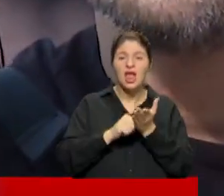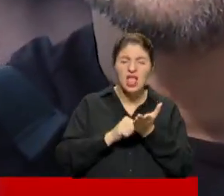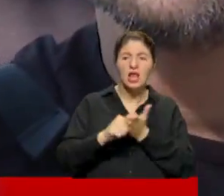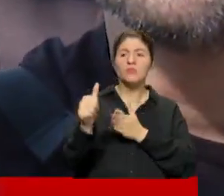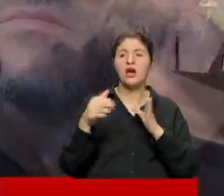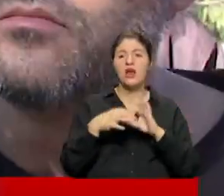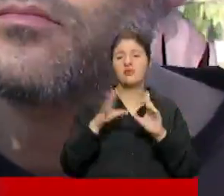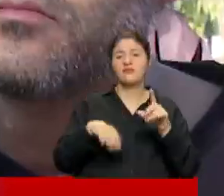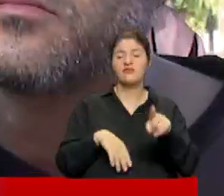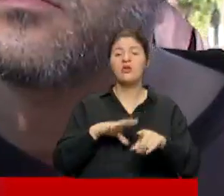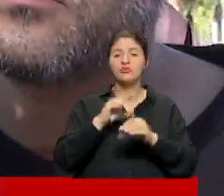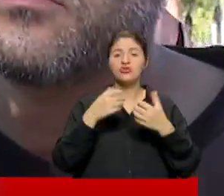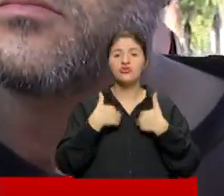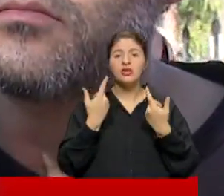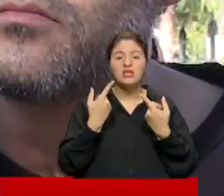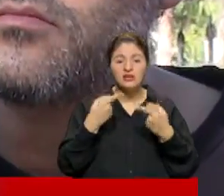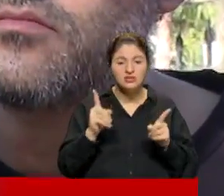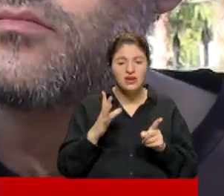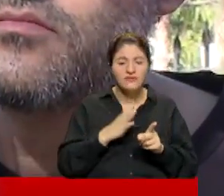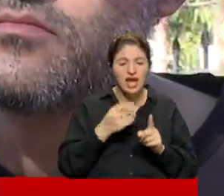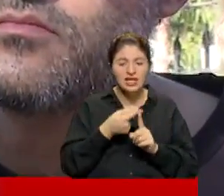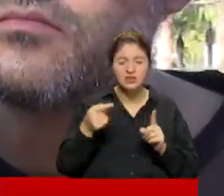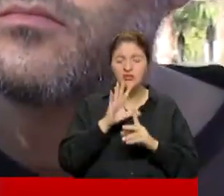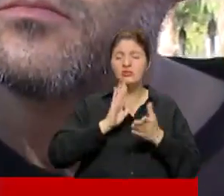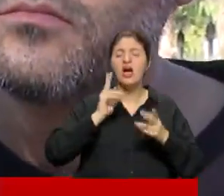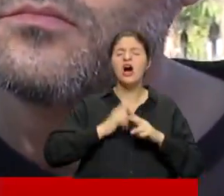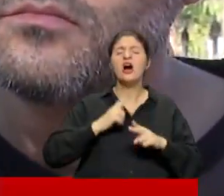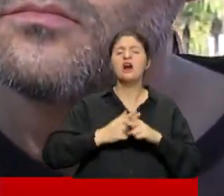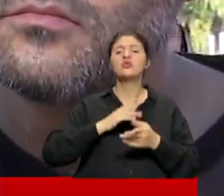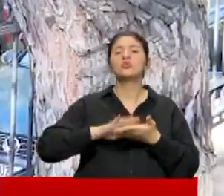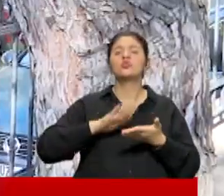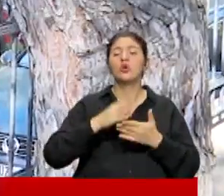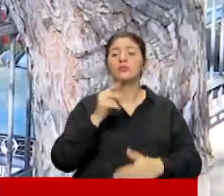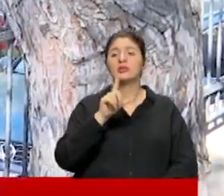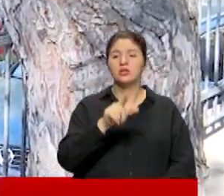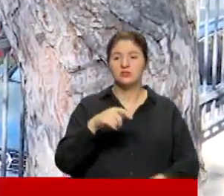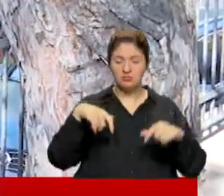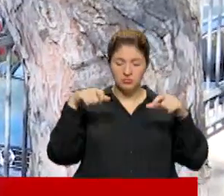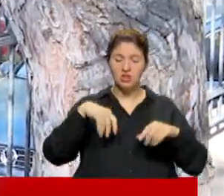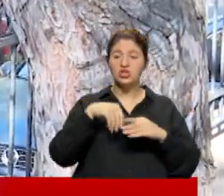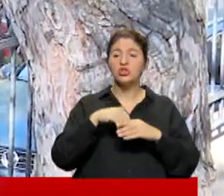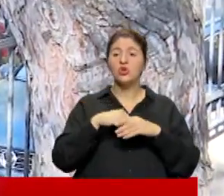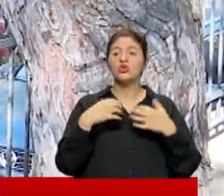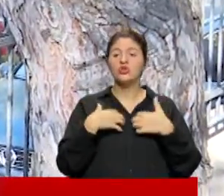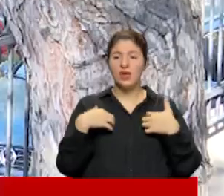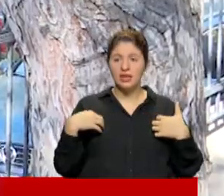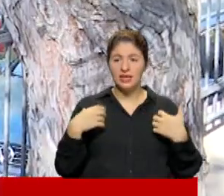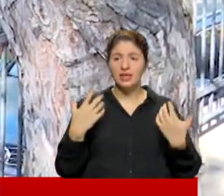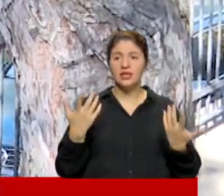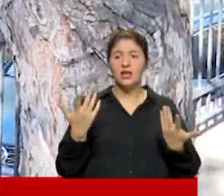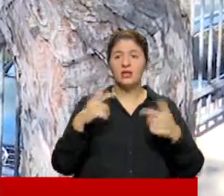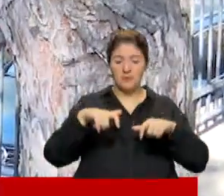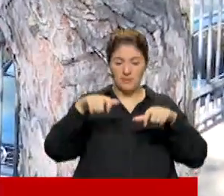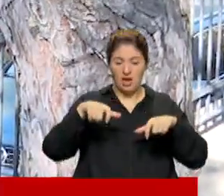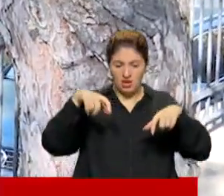ilgilendirmektedir tüm güvenlik açıklarının ivedilikle giderilmesi gerekmektedir mekanların içindeki güvenlik